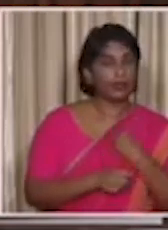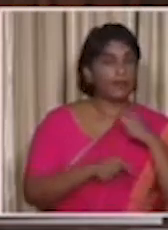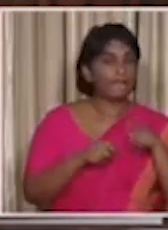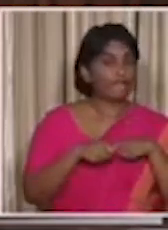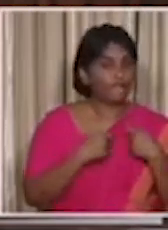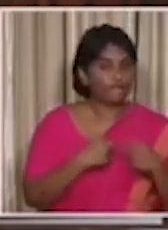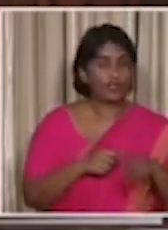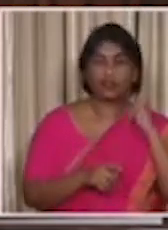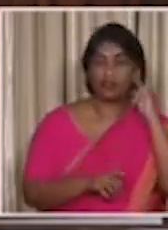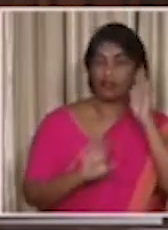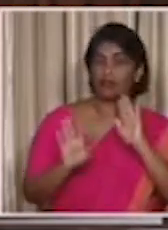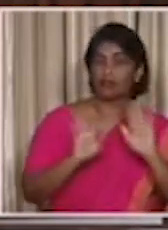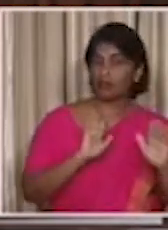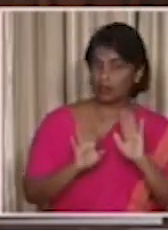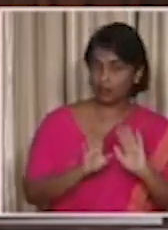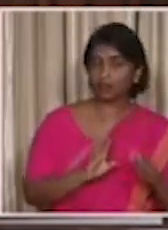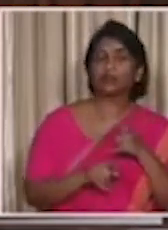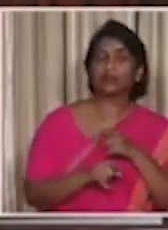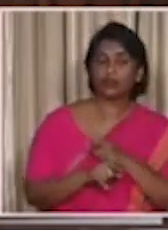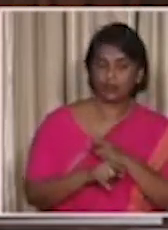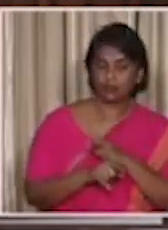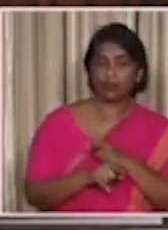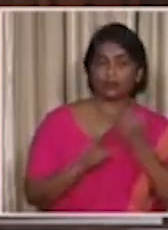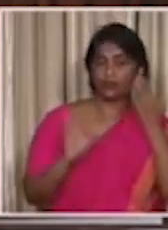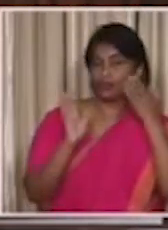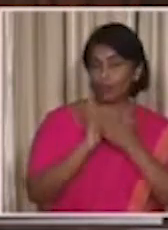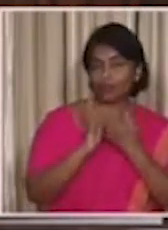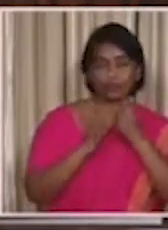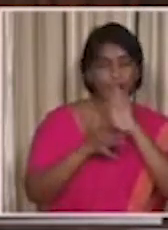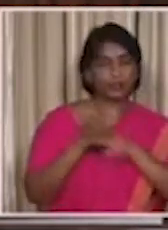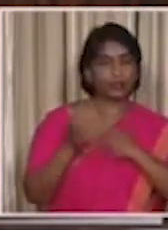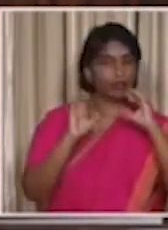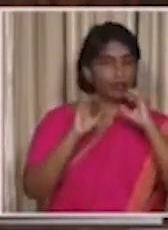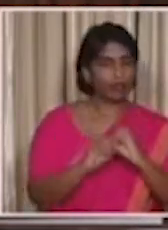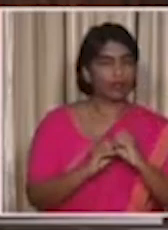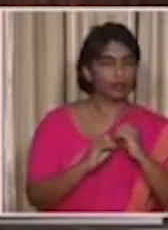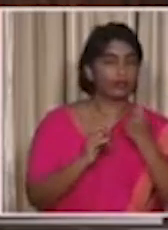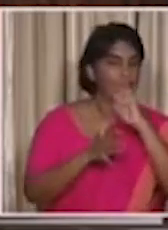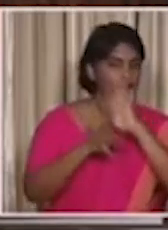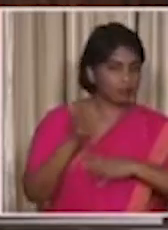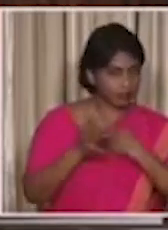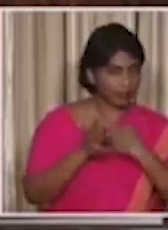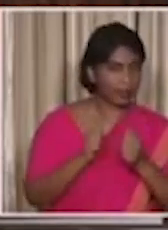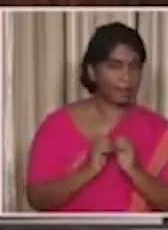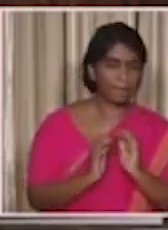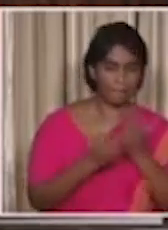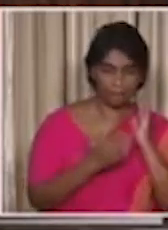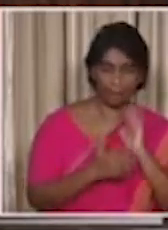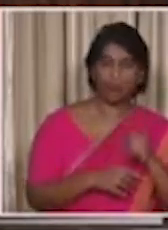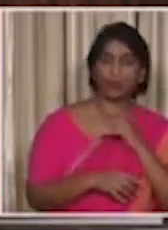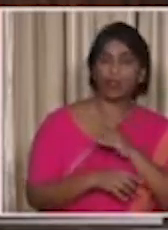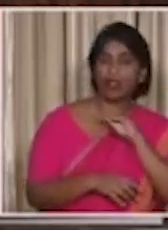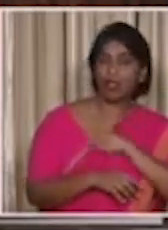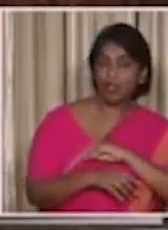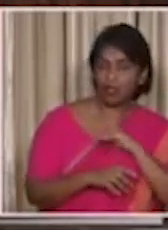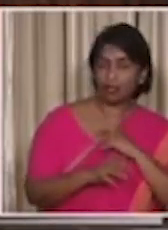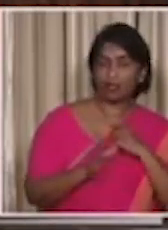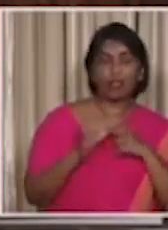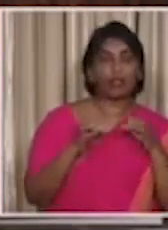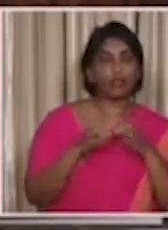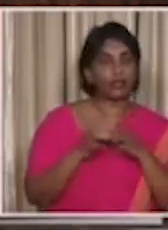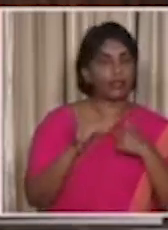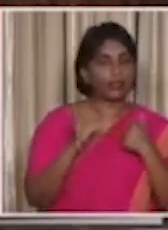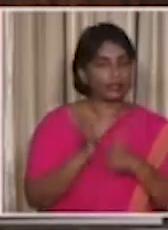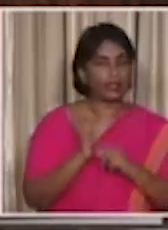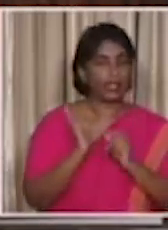කළ කර්මනාකාරය සඳහා ශූන්‍ය පාදකායව ජීරෝ බජටින් ක්‍රියාවලිය ආරම්භ කරනවා. ආදායම් අධිකාරී පනත,